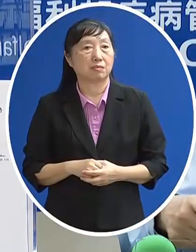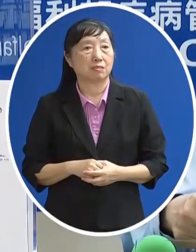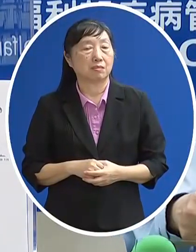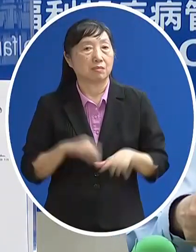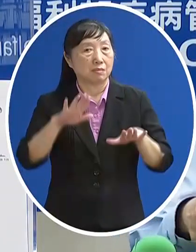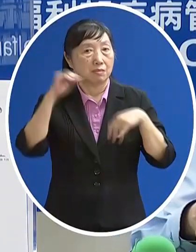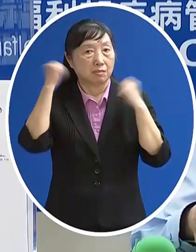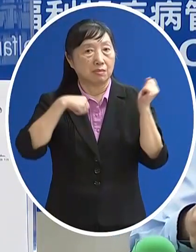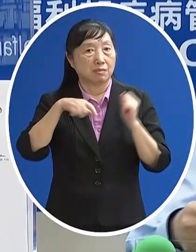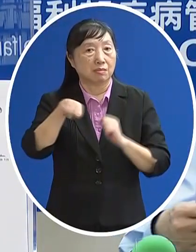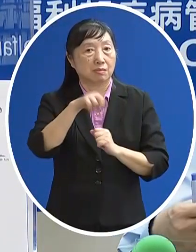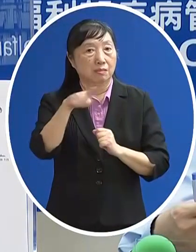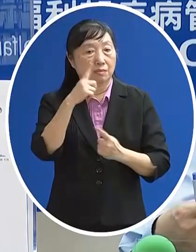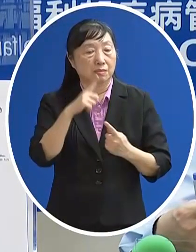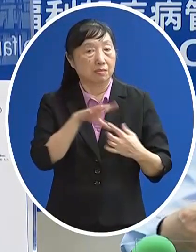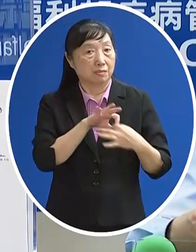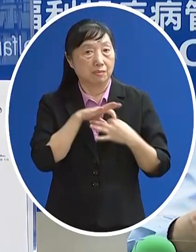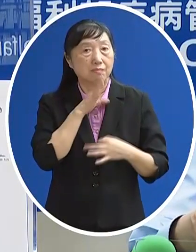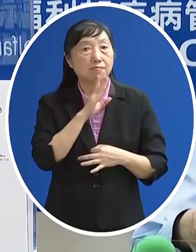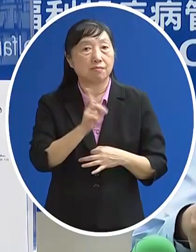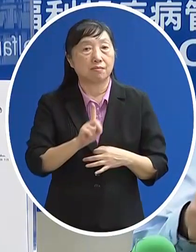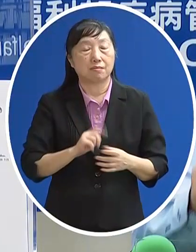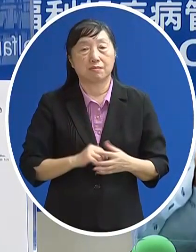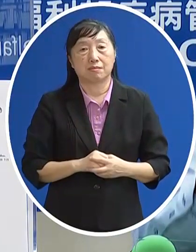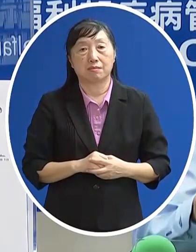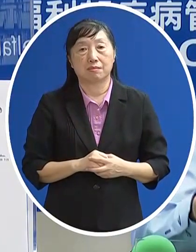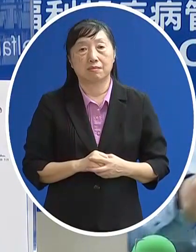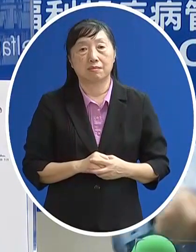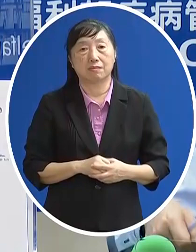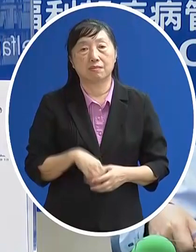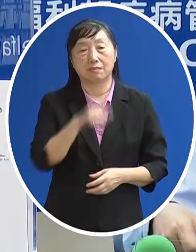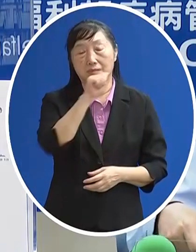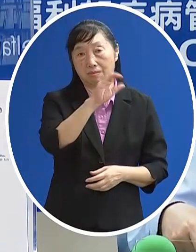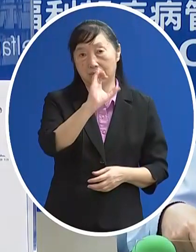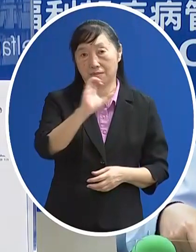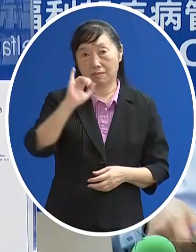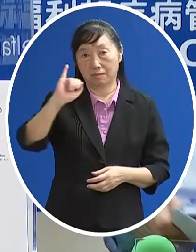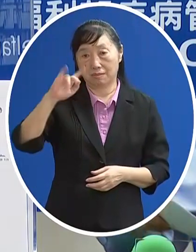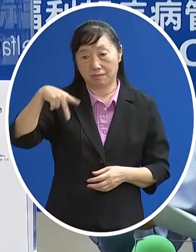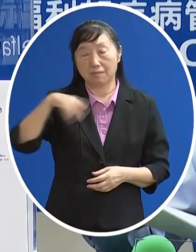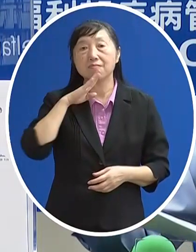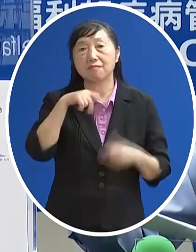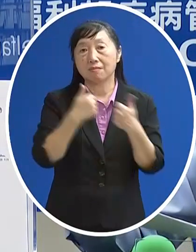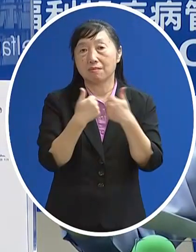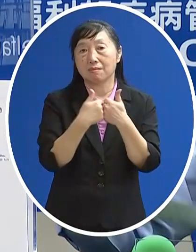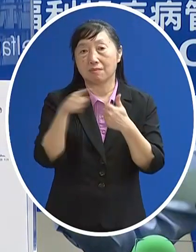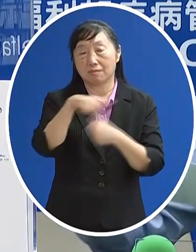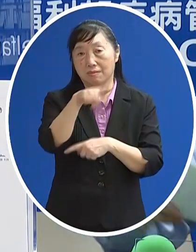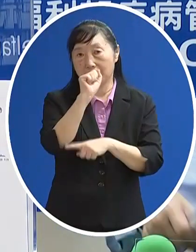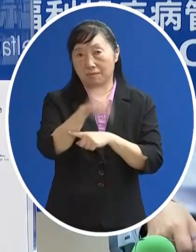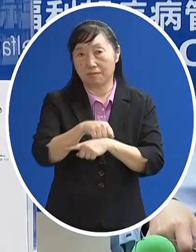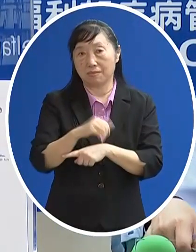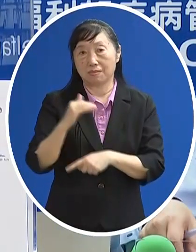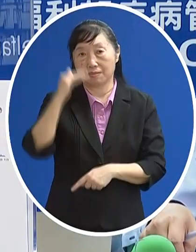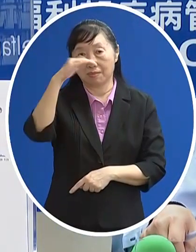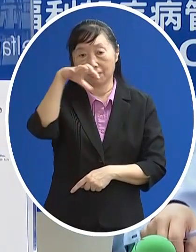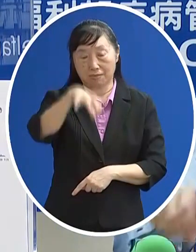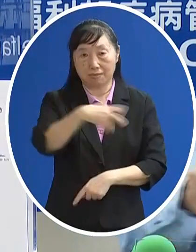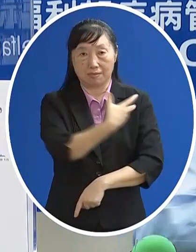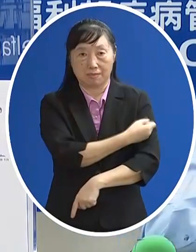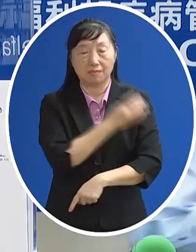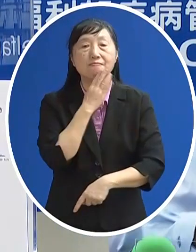然后今天早上大家可能比较关心就是哈 ACIP 的会议哈，那第一他们同意哈高端疫苗纳